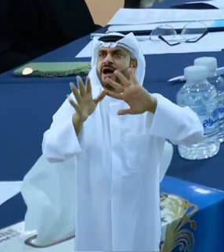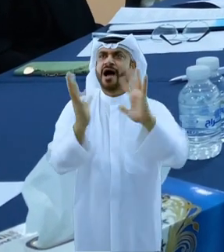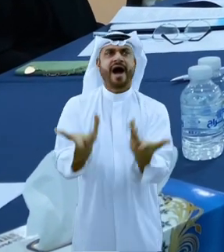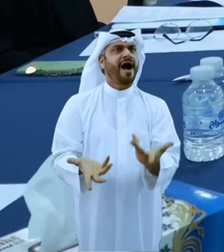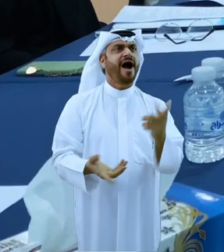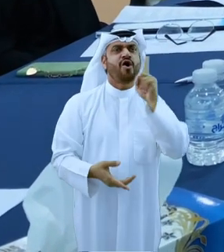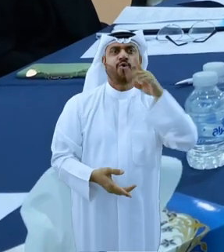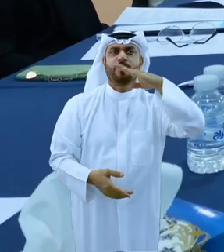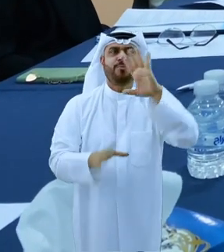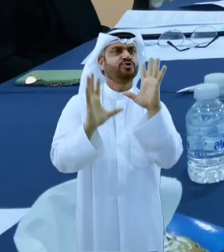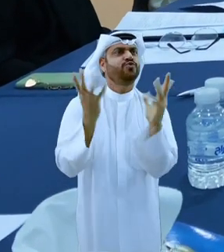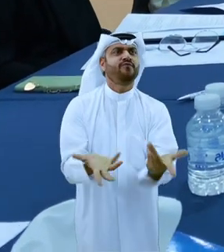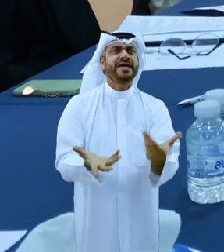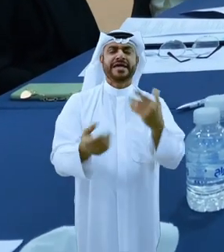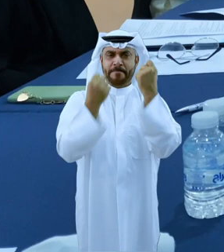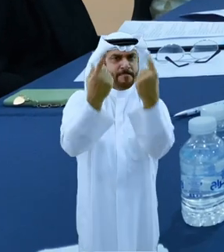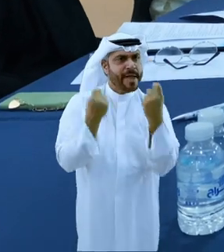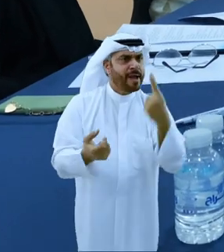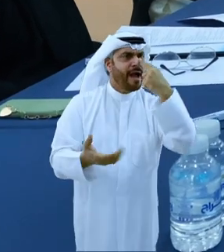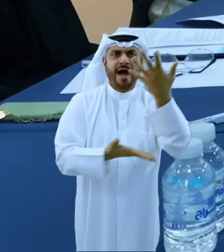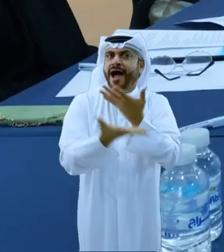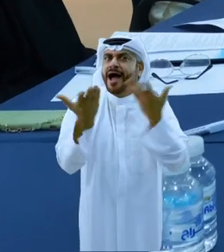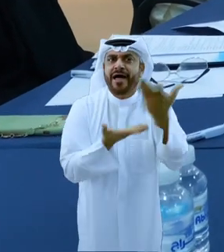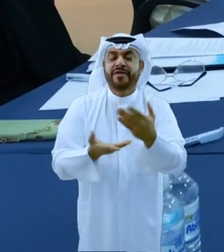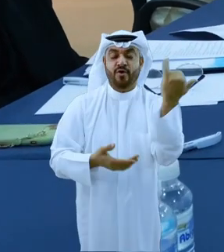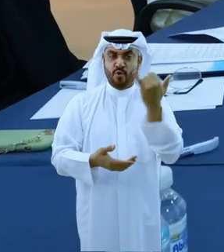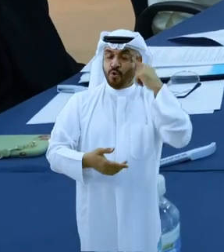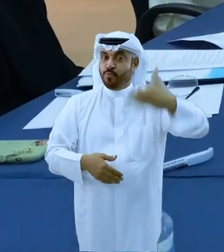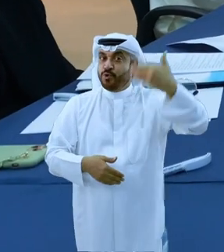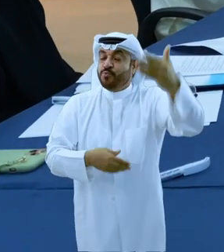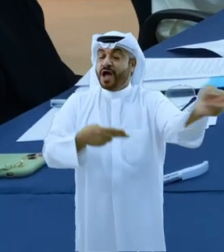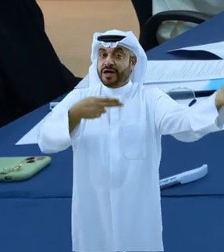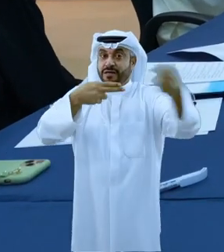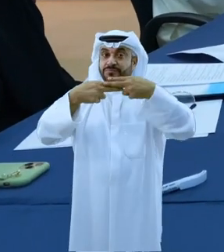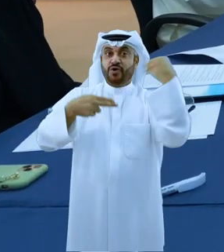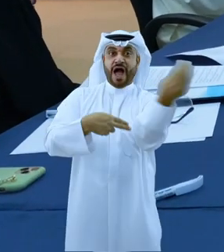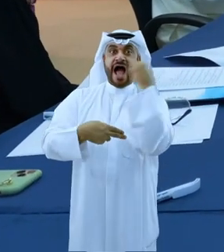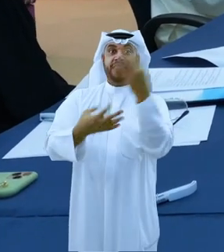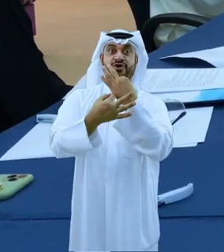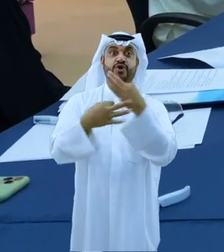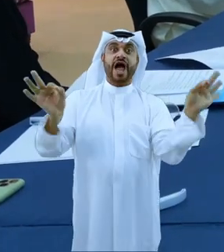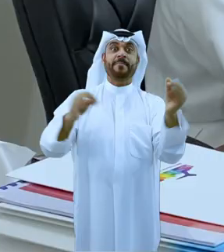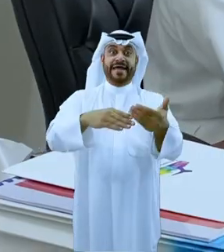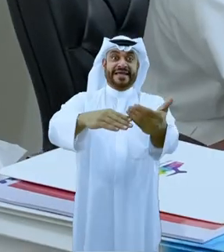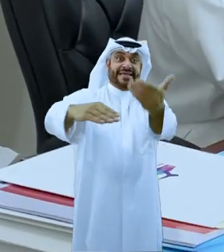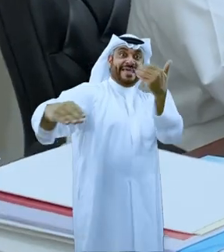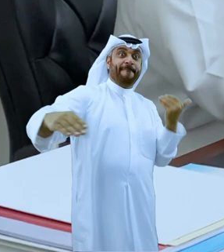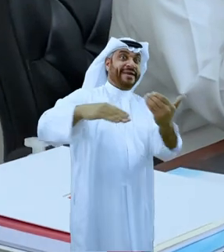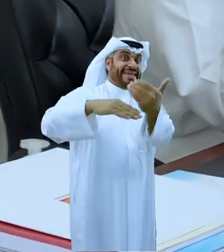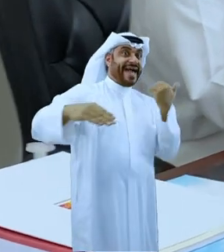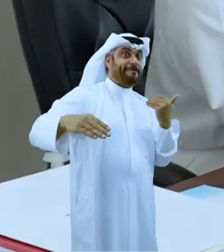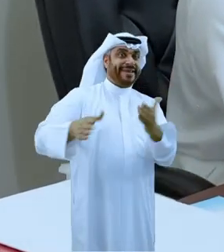للأوضاع وتوقعاتهم لاحتمالية فرض الحظر الكلي، استدركوا حاجتهم بتجهيز مجموعة